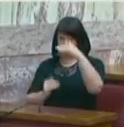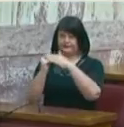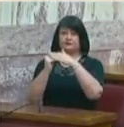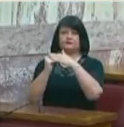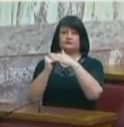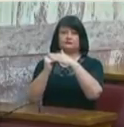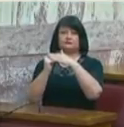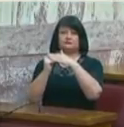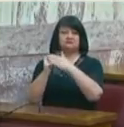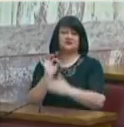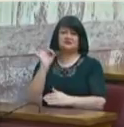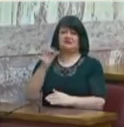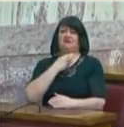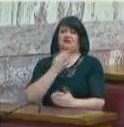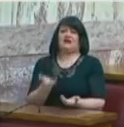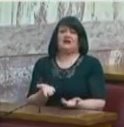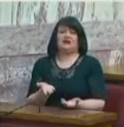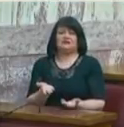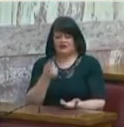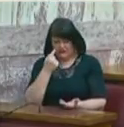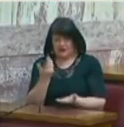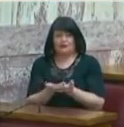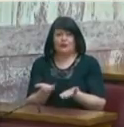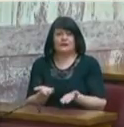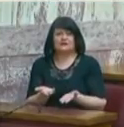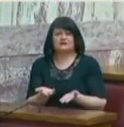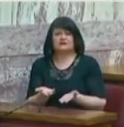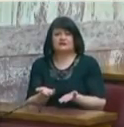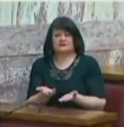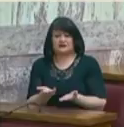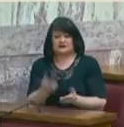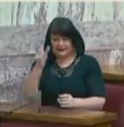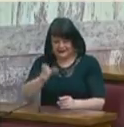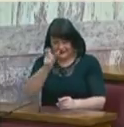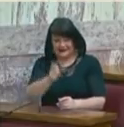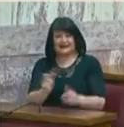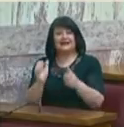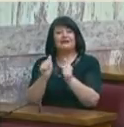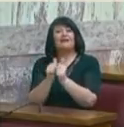στόχος, όπως απεδείχθη. Γιατί οι ίδιοι σας, οι σύμμαχοι τότε,